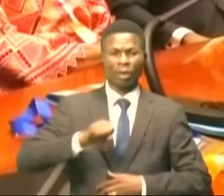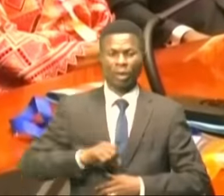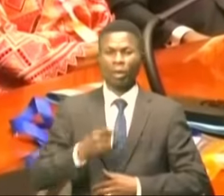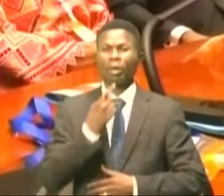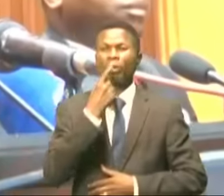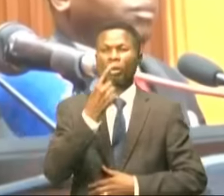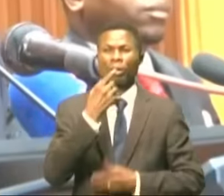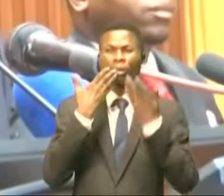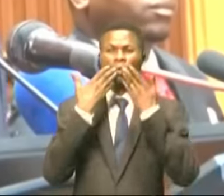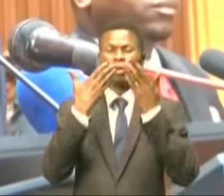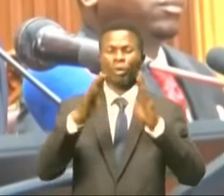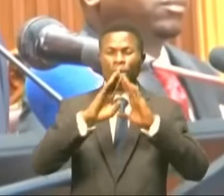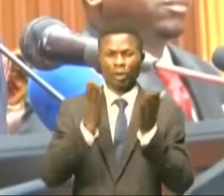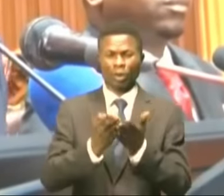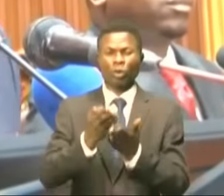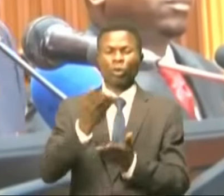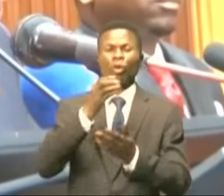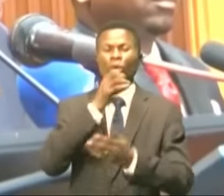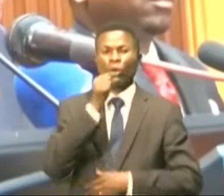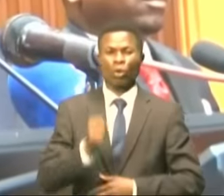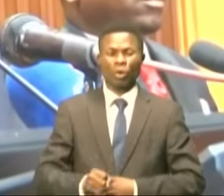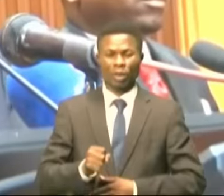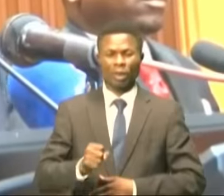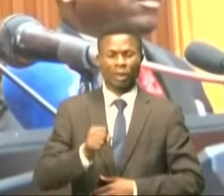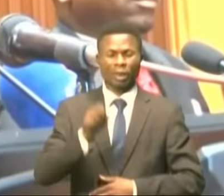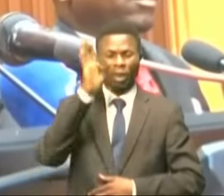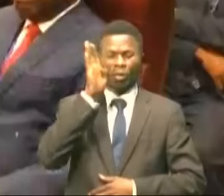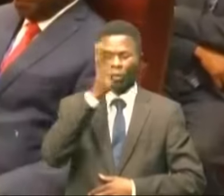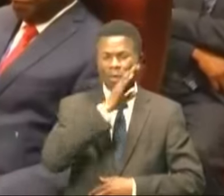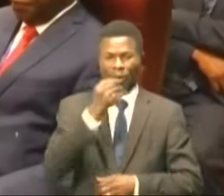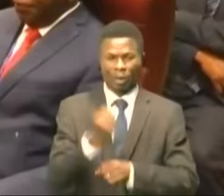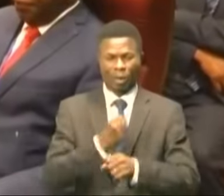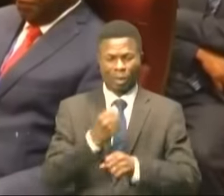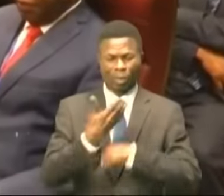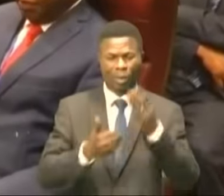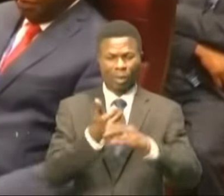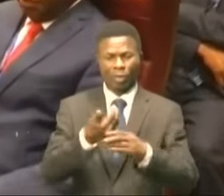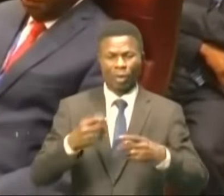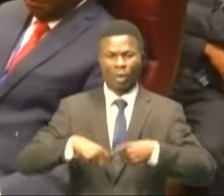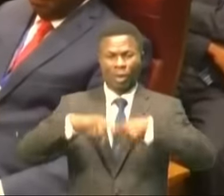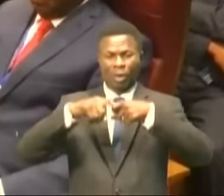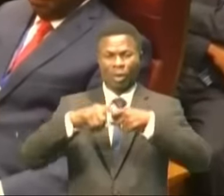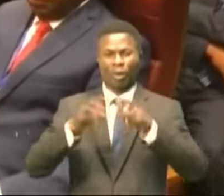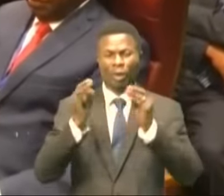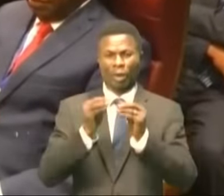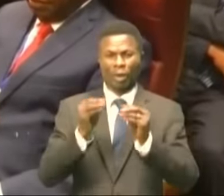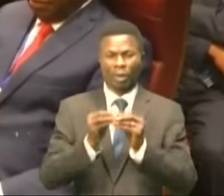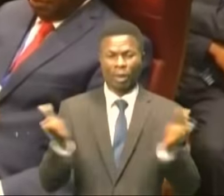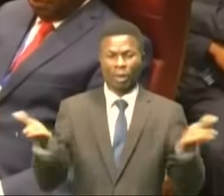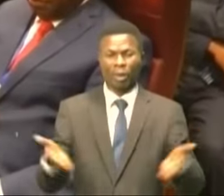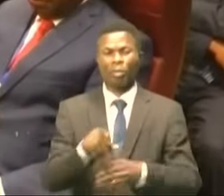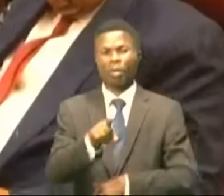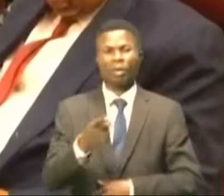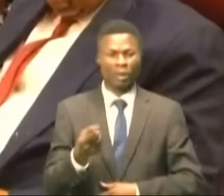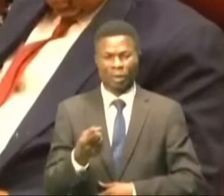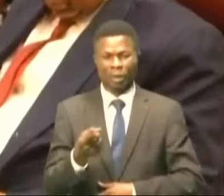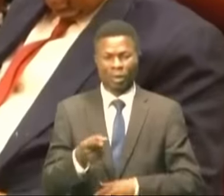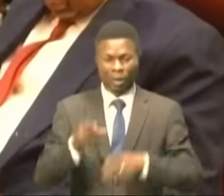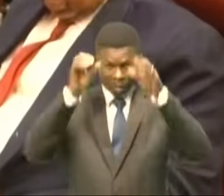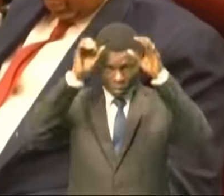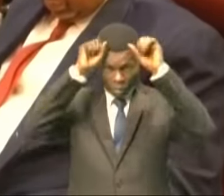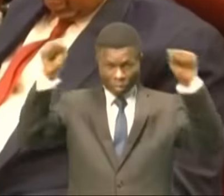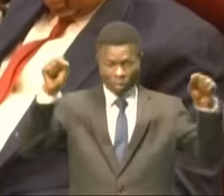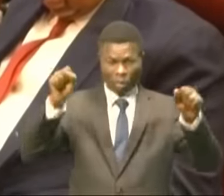pour remercier ses prédécesseurs pour le travail abattu. Avant de suspendre la plénière, ayant pris part à cette cérémonie, le